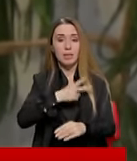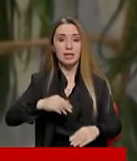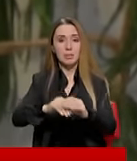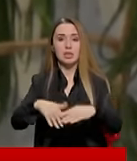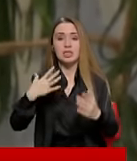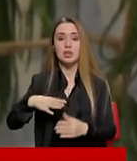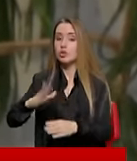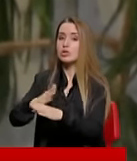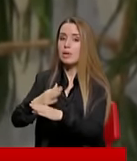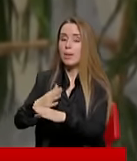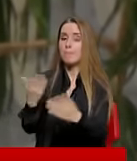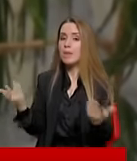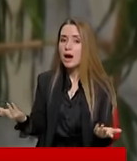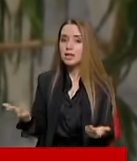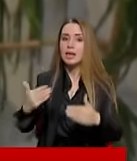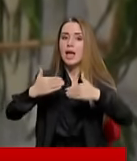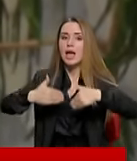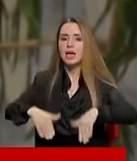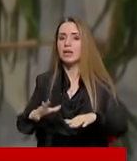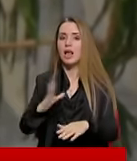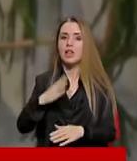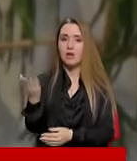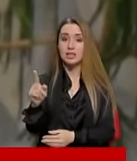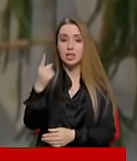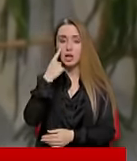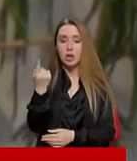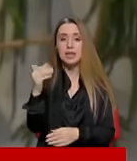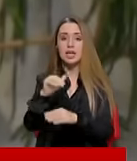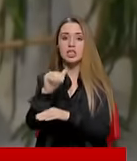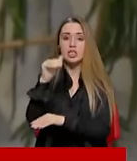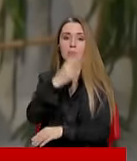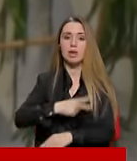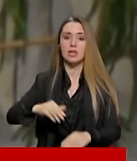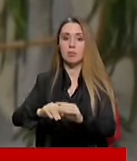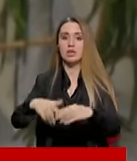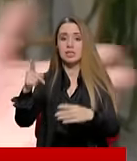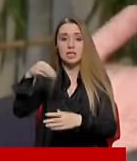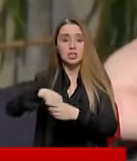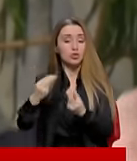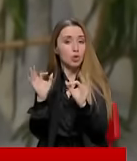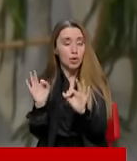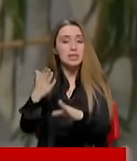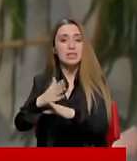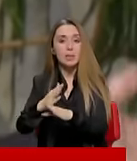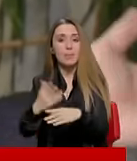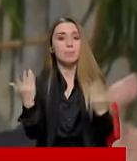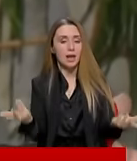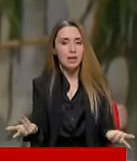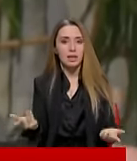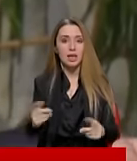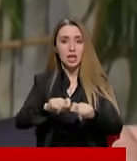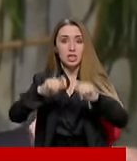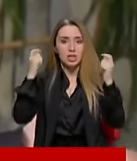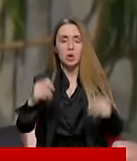neden hangi engellemeler le karşılaştınız ne yaşadığınızda bu kadar belediye meclisi Sizin için önemli ki hani diğer tarafıyla rekor